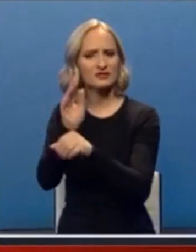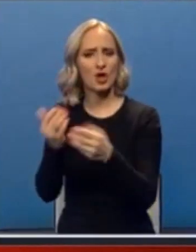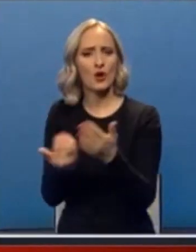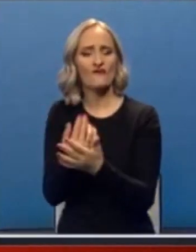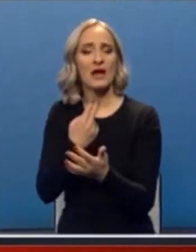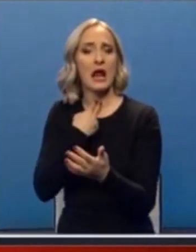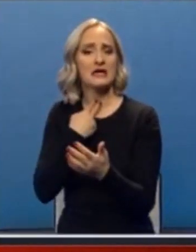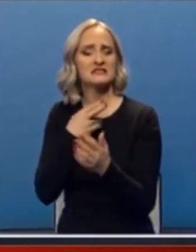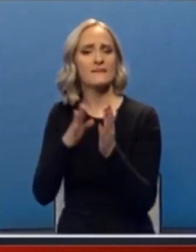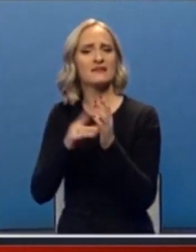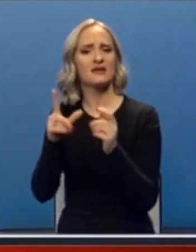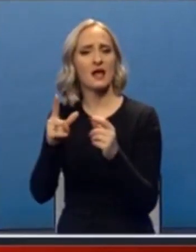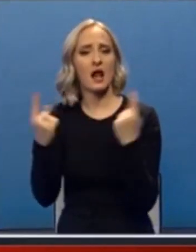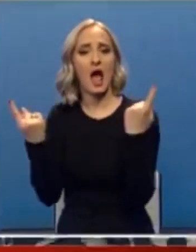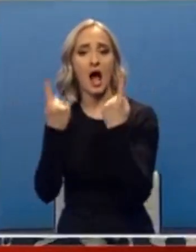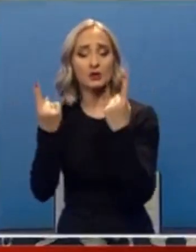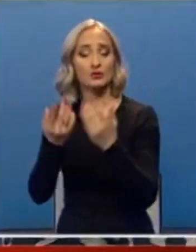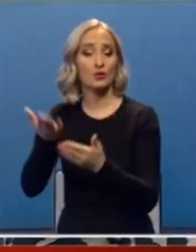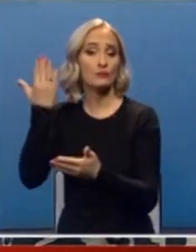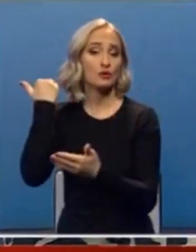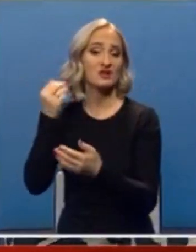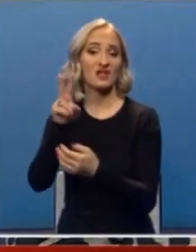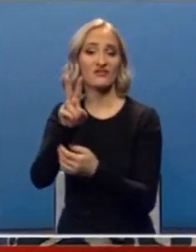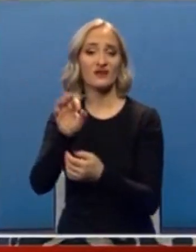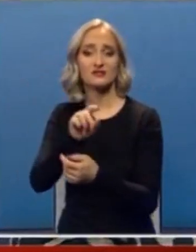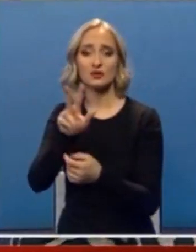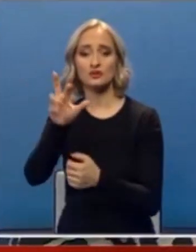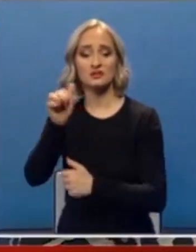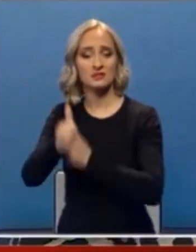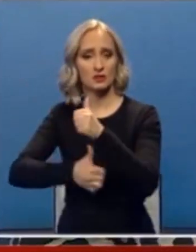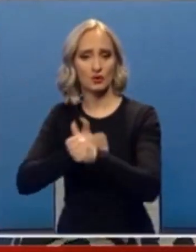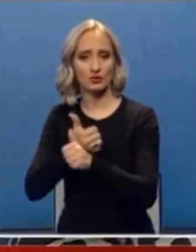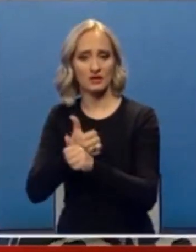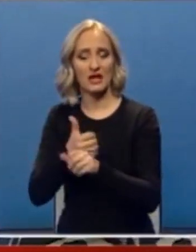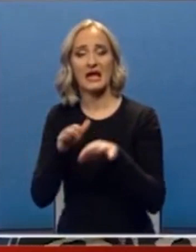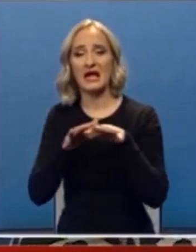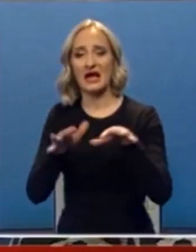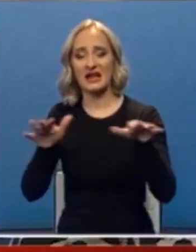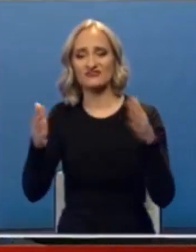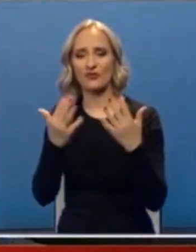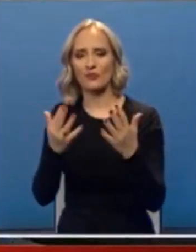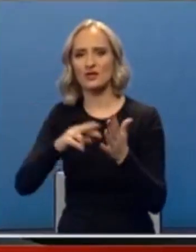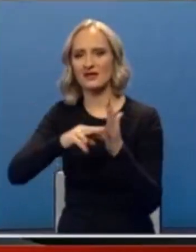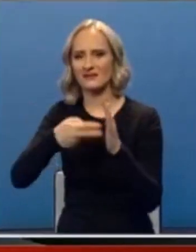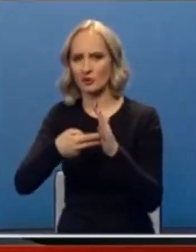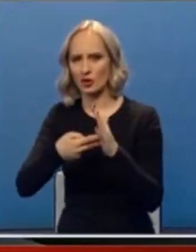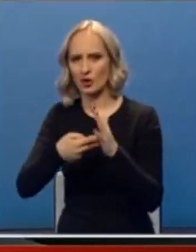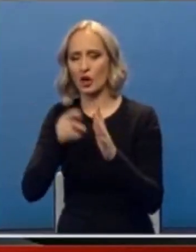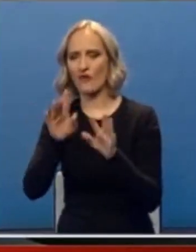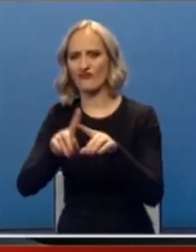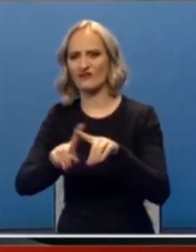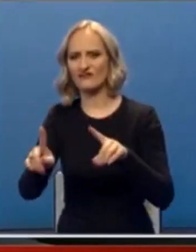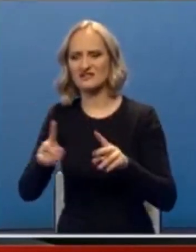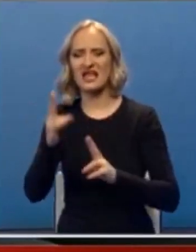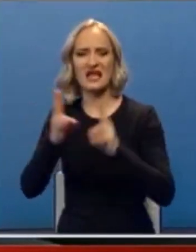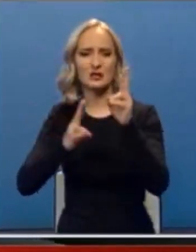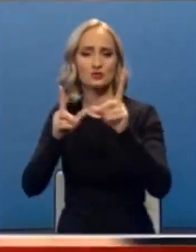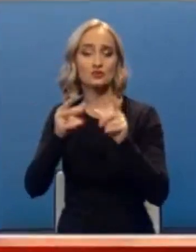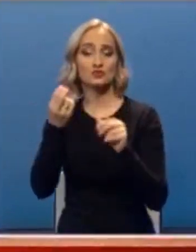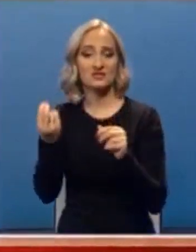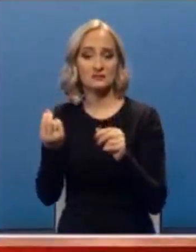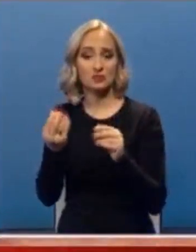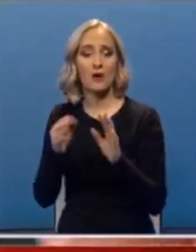klasu materijala aktuelnih u proteklih 20 do 30 godina. Razvojem savremene tehnologije ova vrsta industrije u